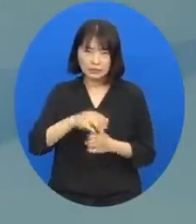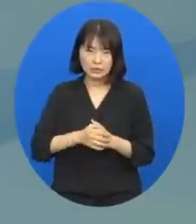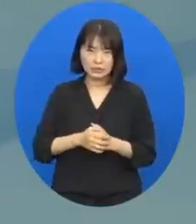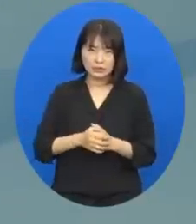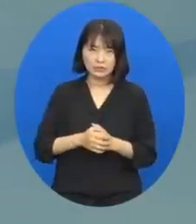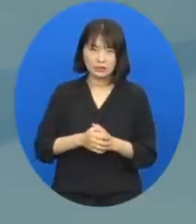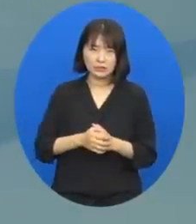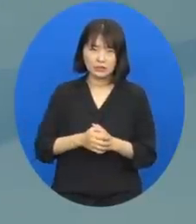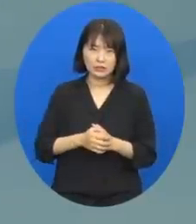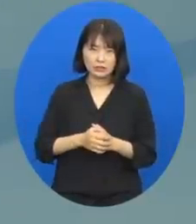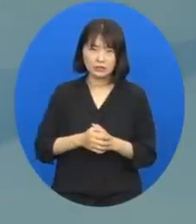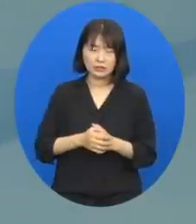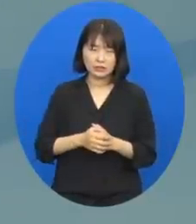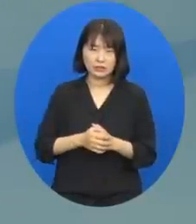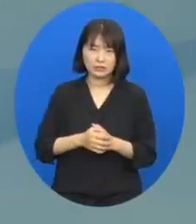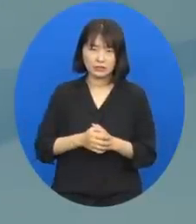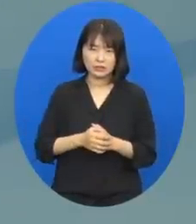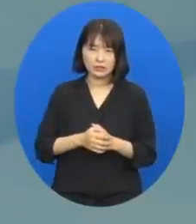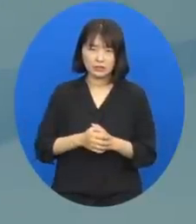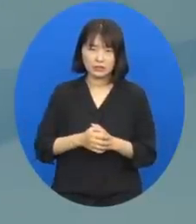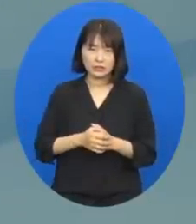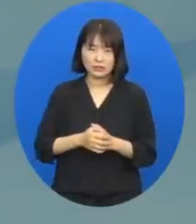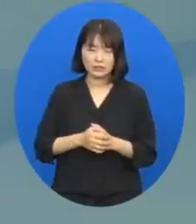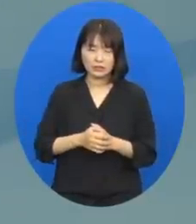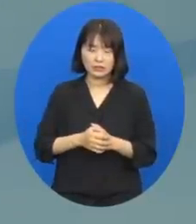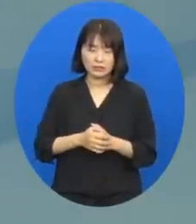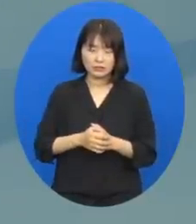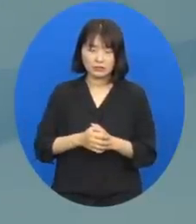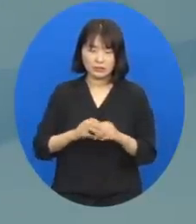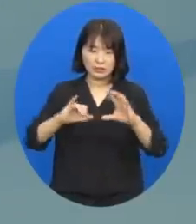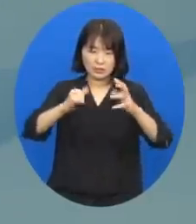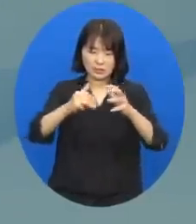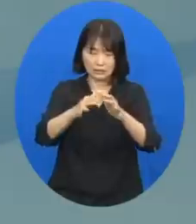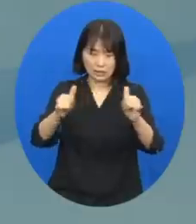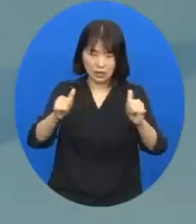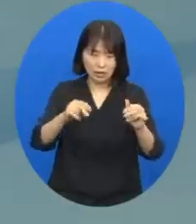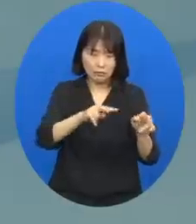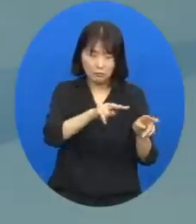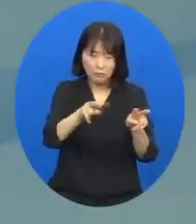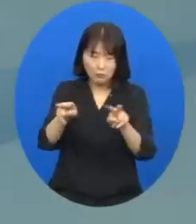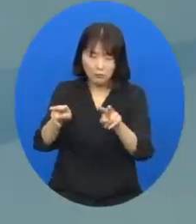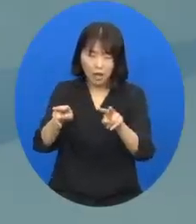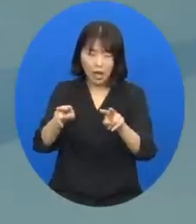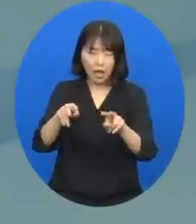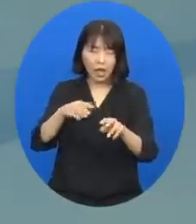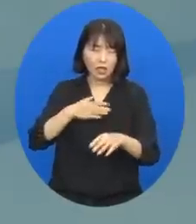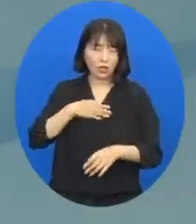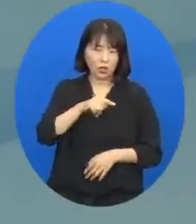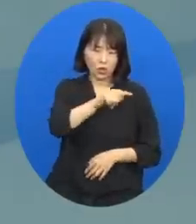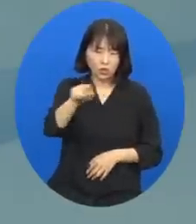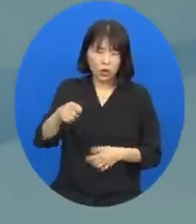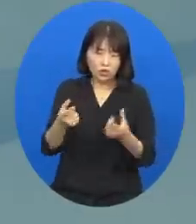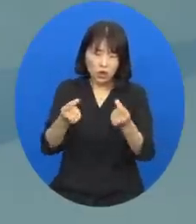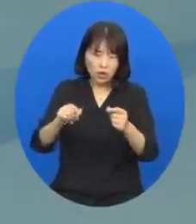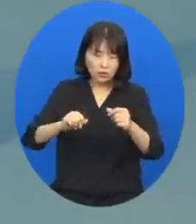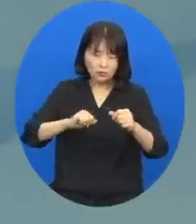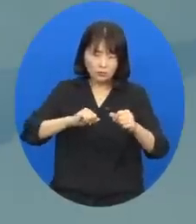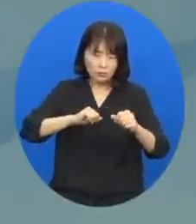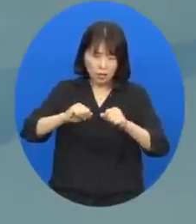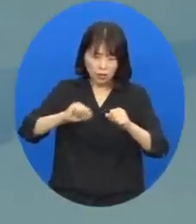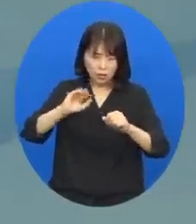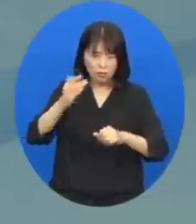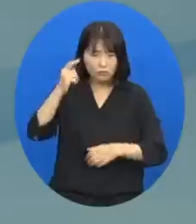그러면서 그가 이런 생각합니다 나도 그들처럼 살아야 되나 물론 하나님의 백성들에게 도